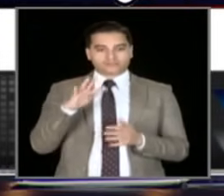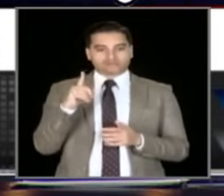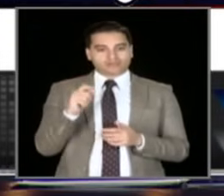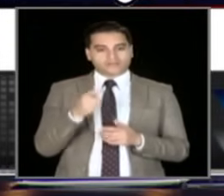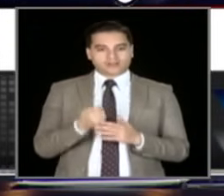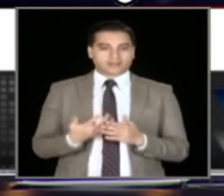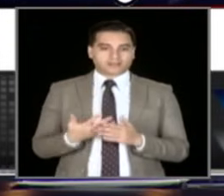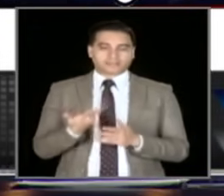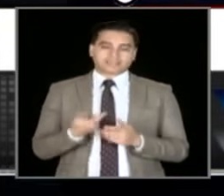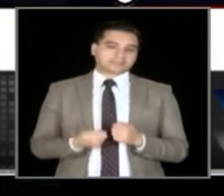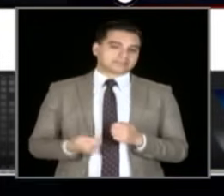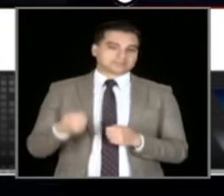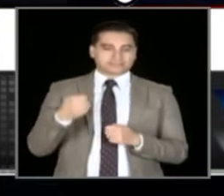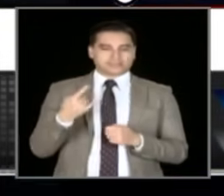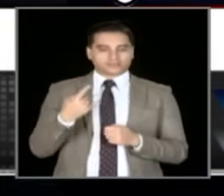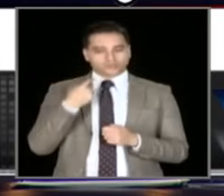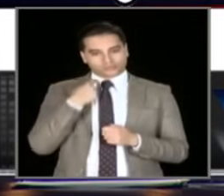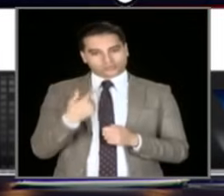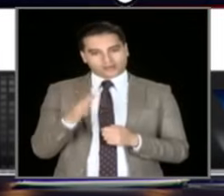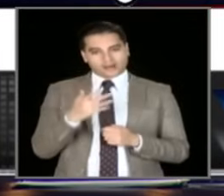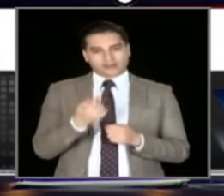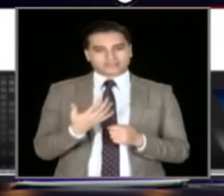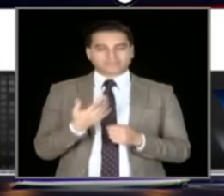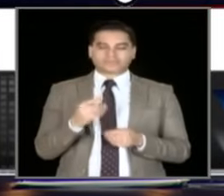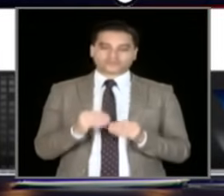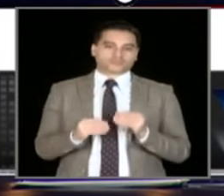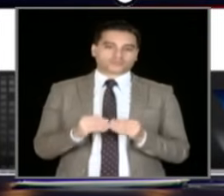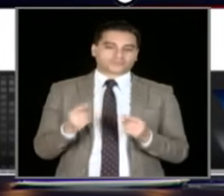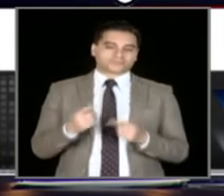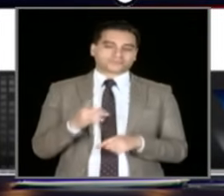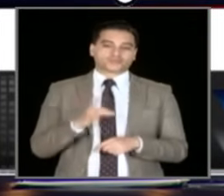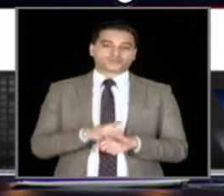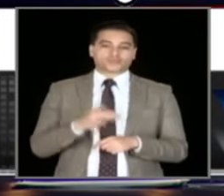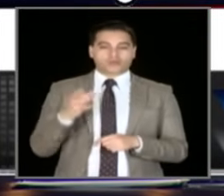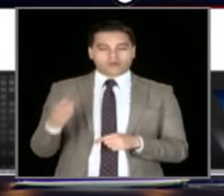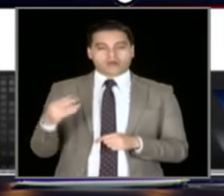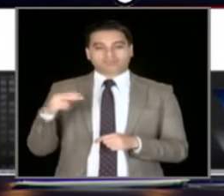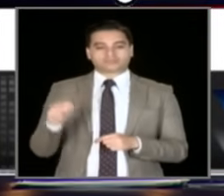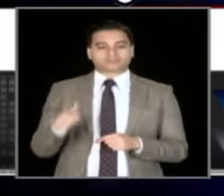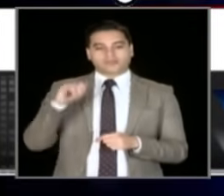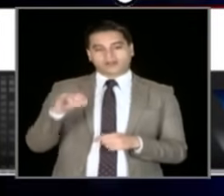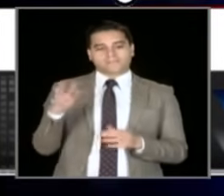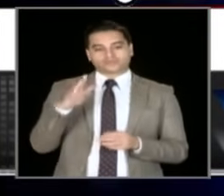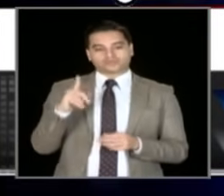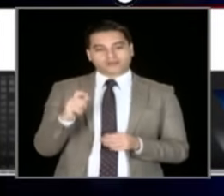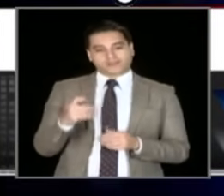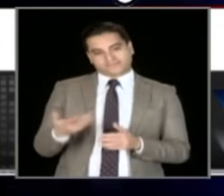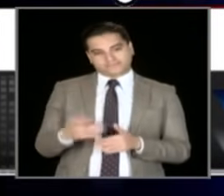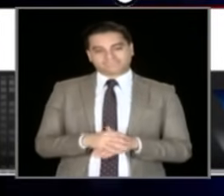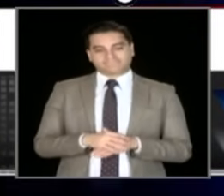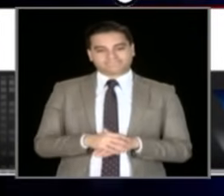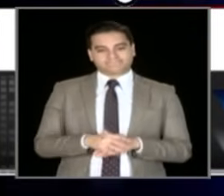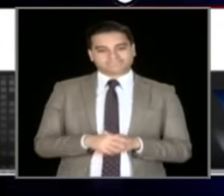ناقص 5 أحسن من زائد 10. طبعاً هو الدكتور عصام شرف. يوسف